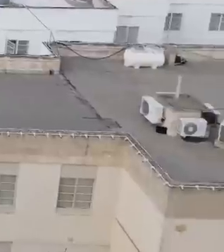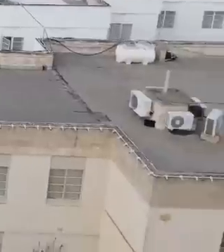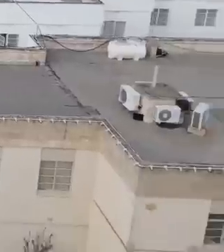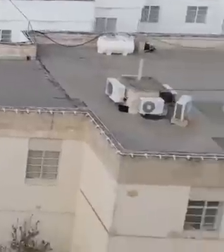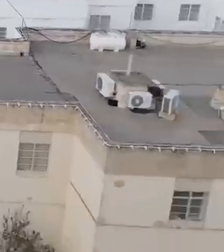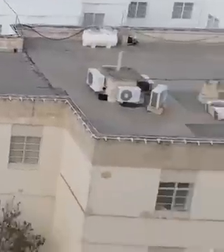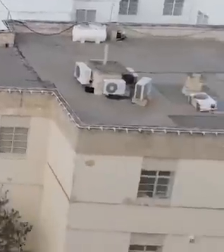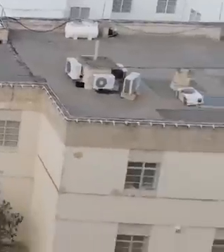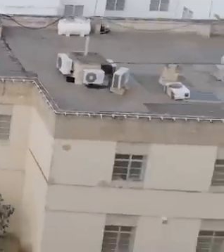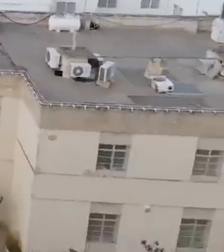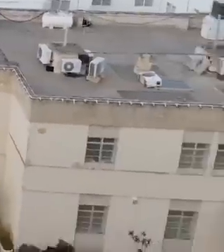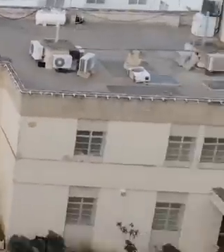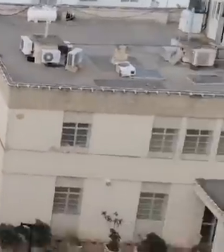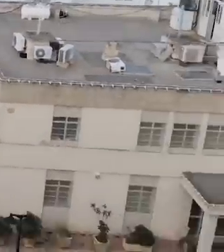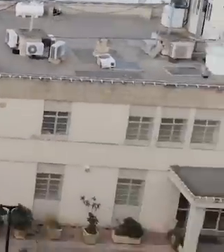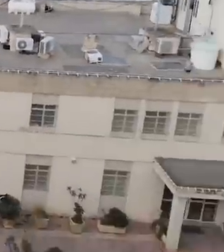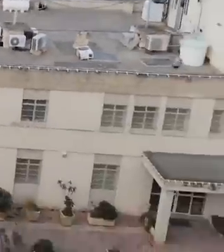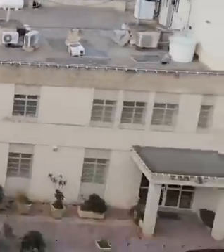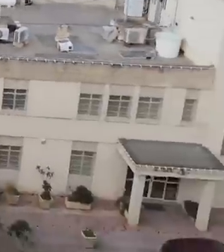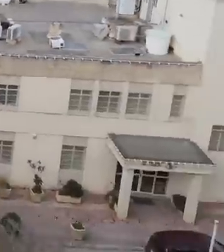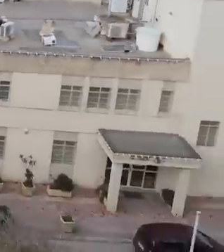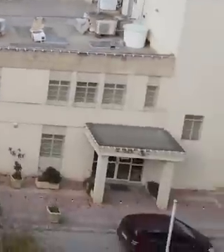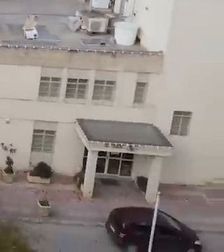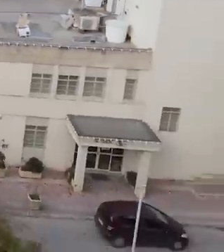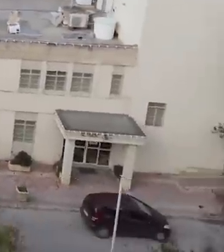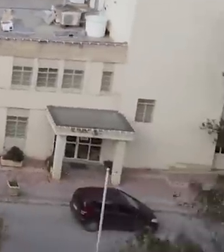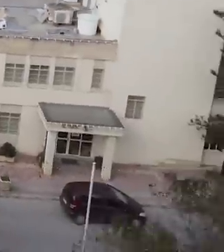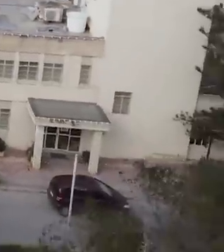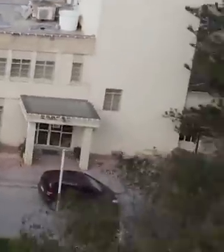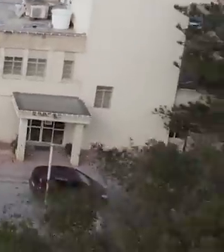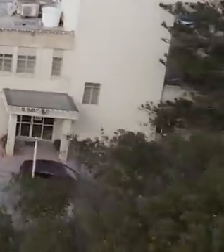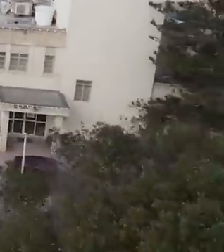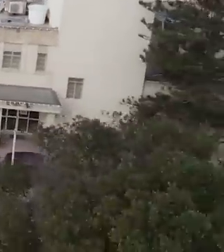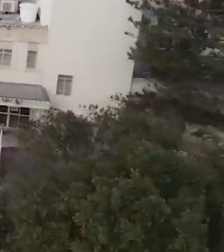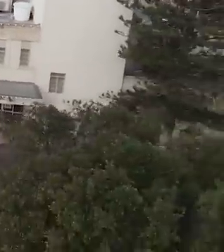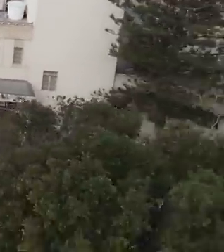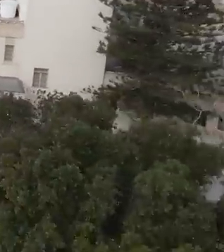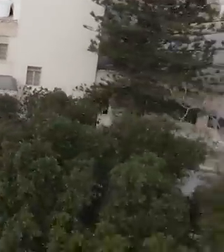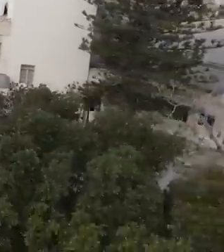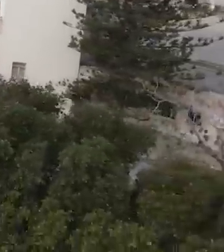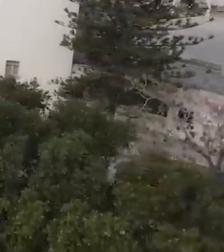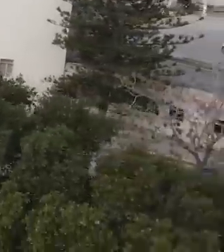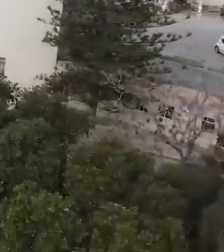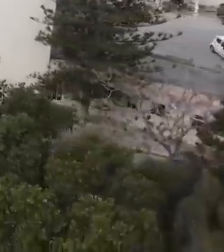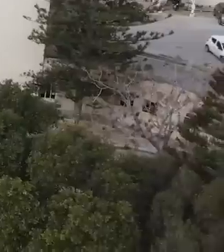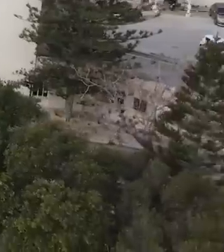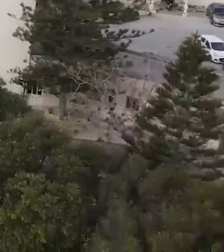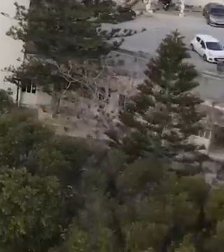Ma